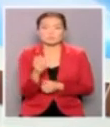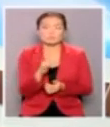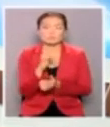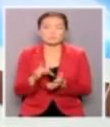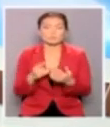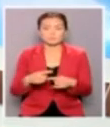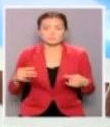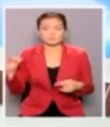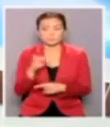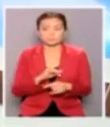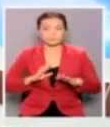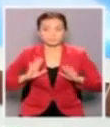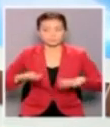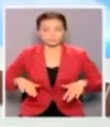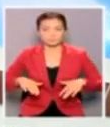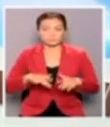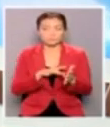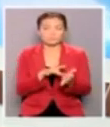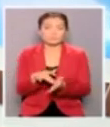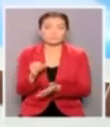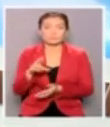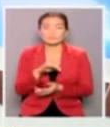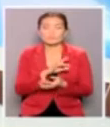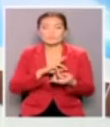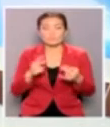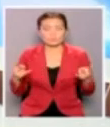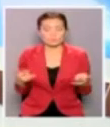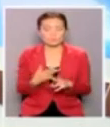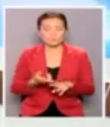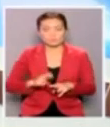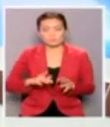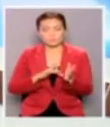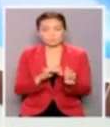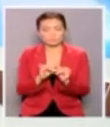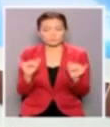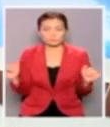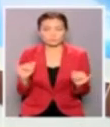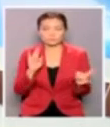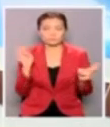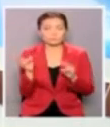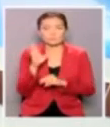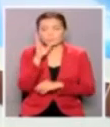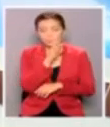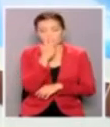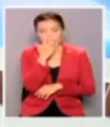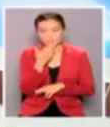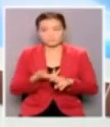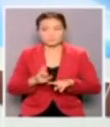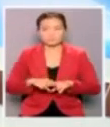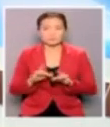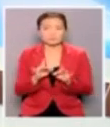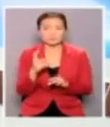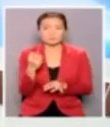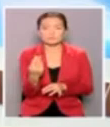және өзге де тарихи жәдігерлерді саяхат нүктесіне айналдыру керек. Сонда ғана ішкі туризмнің тасы өрге дөңгелейді. Бұл туралы